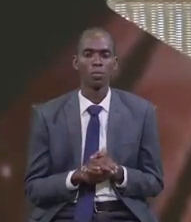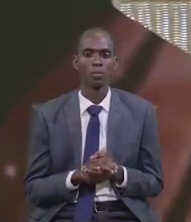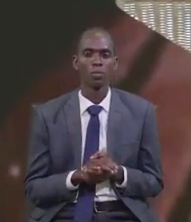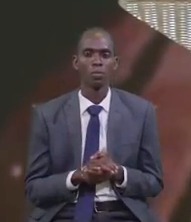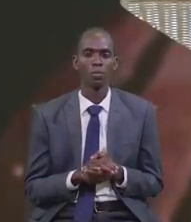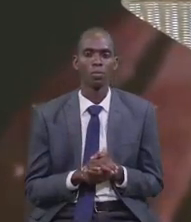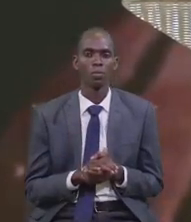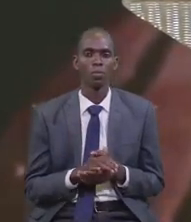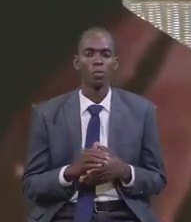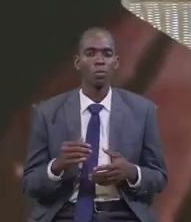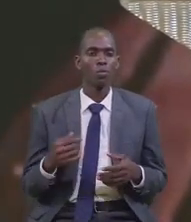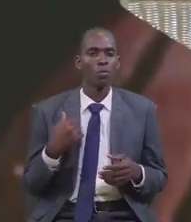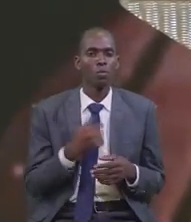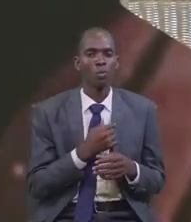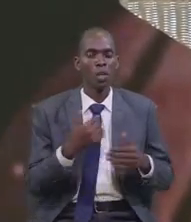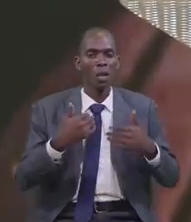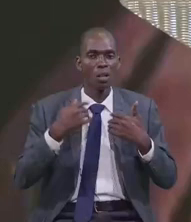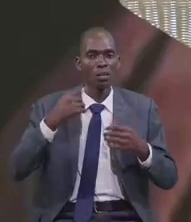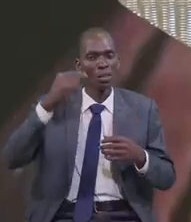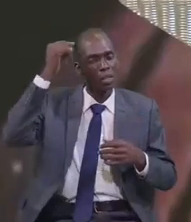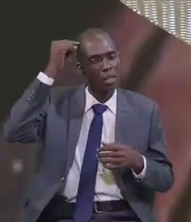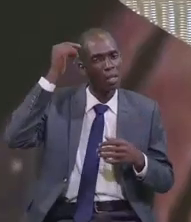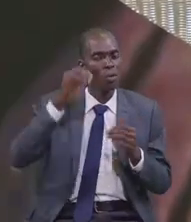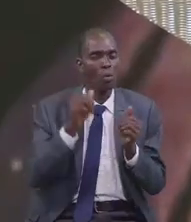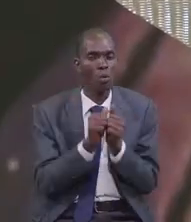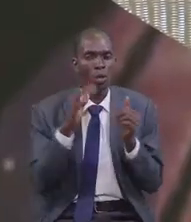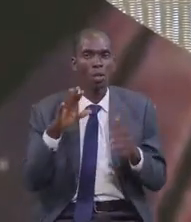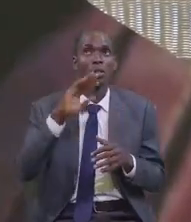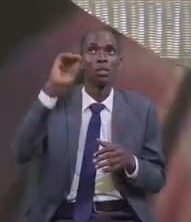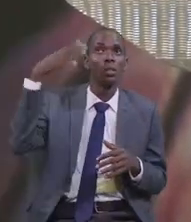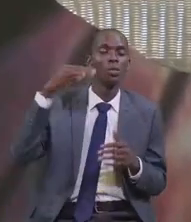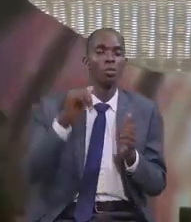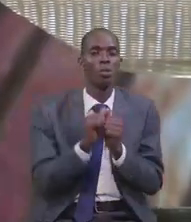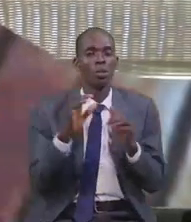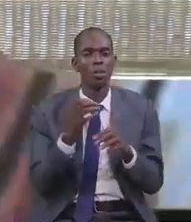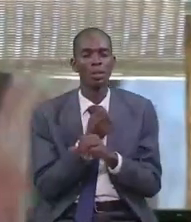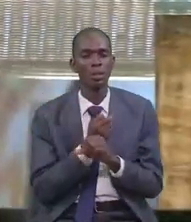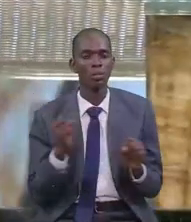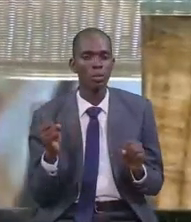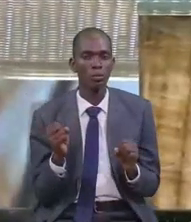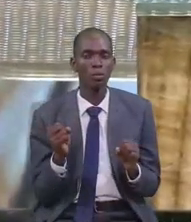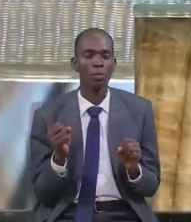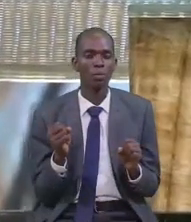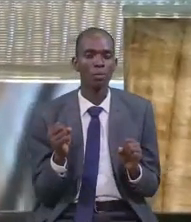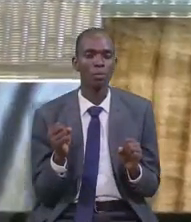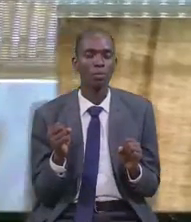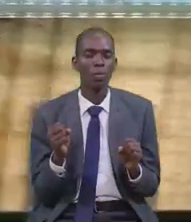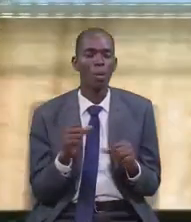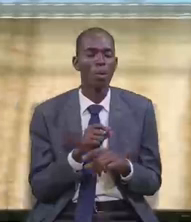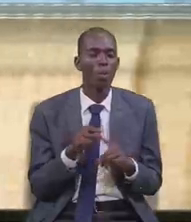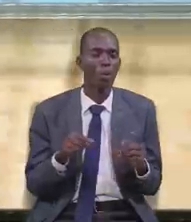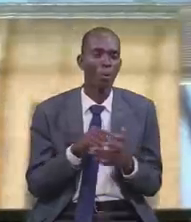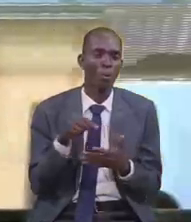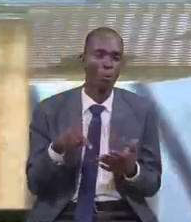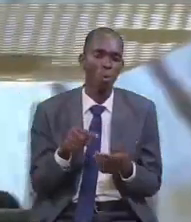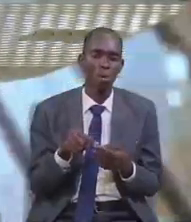mettre la chose là sur la tête sans la grâce, sans le salut, sans la sanctification. Mais lorsque lui-même nous